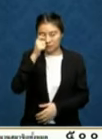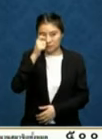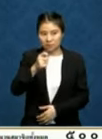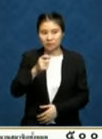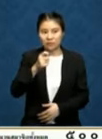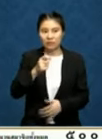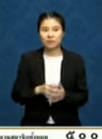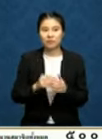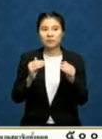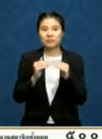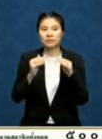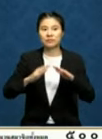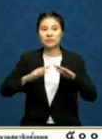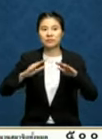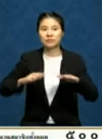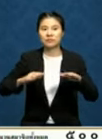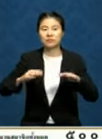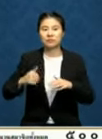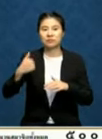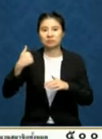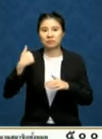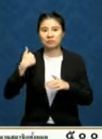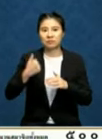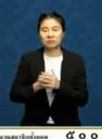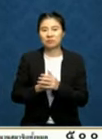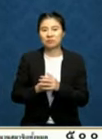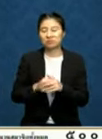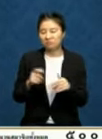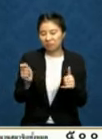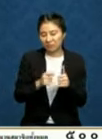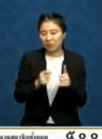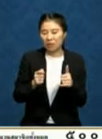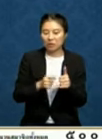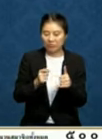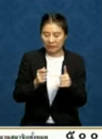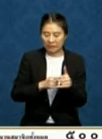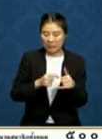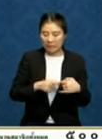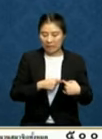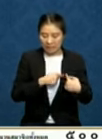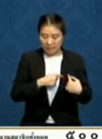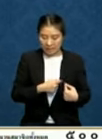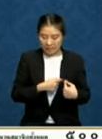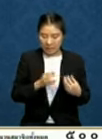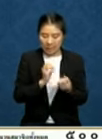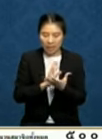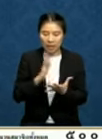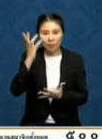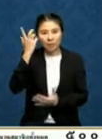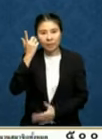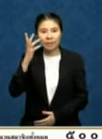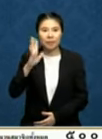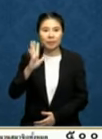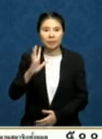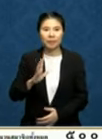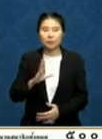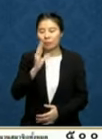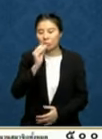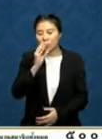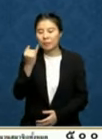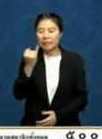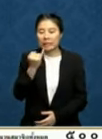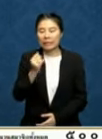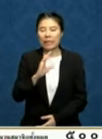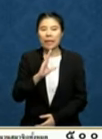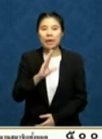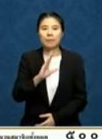ในสิทธิ์ของเด็กนะคะและเราจะต้องไม่ทำร้ายทั้งร่างกายและจิตใจในสภาพวาจาของเด็กนะค